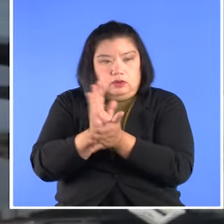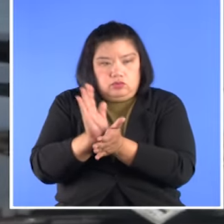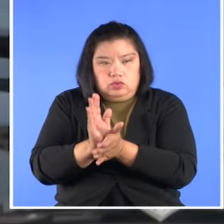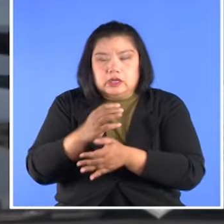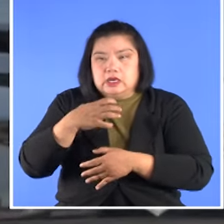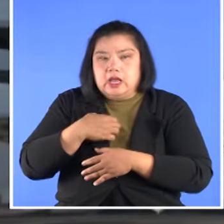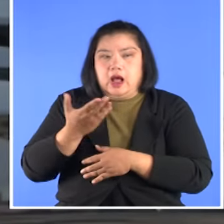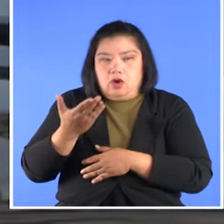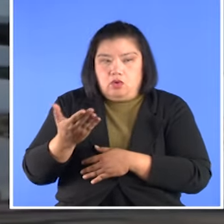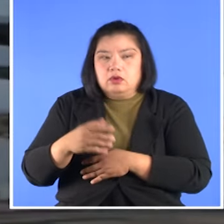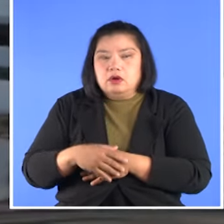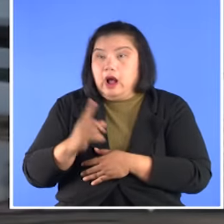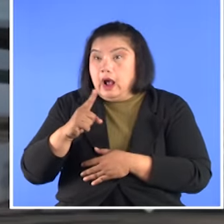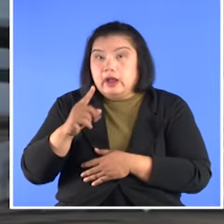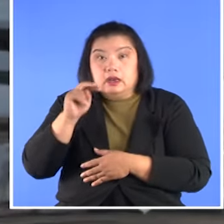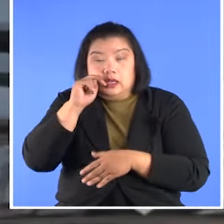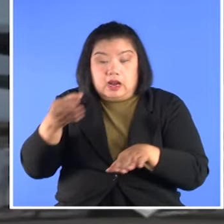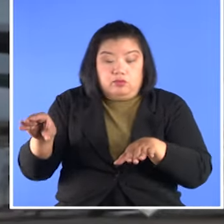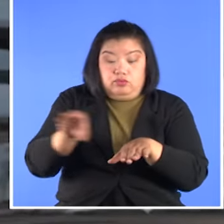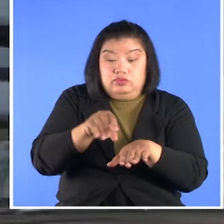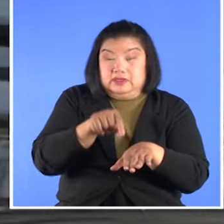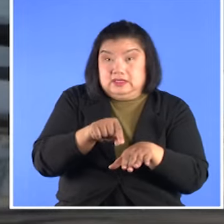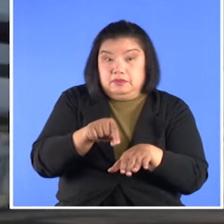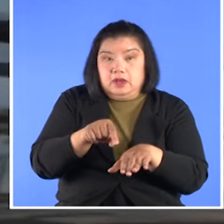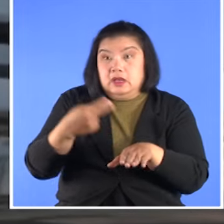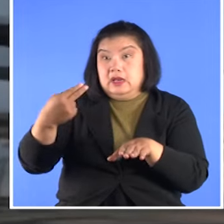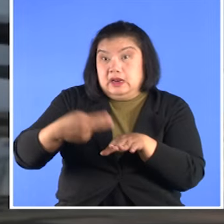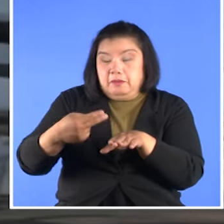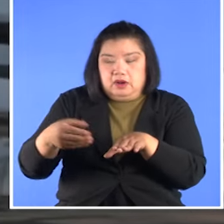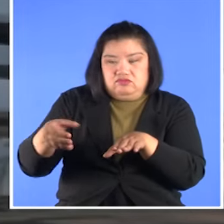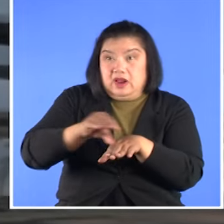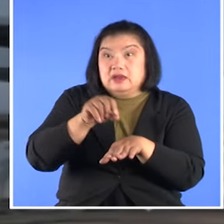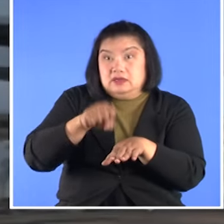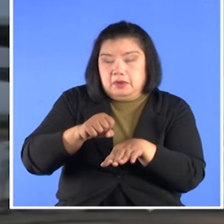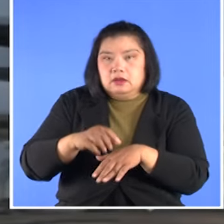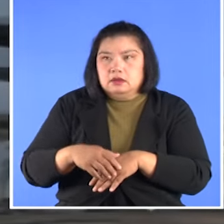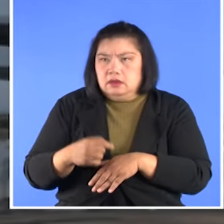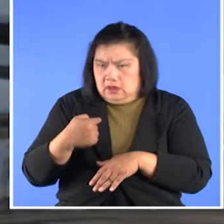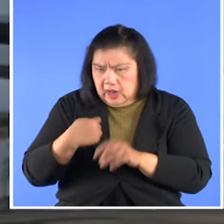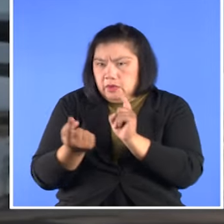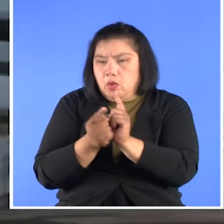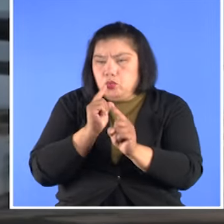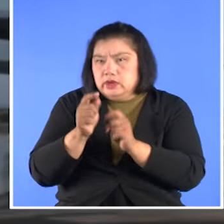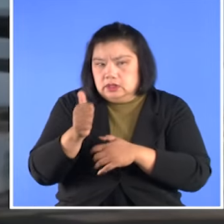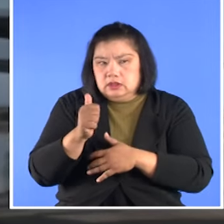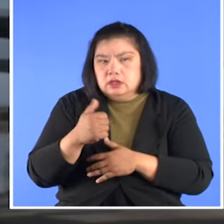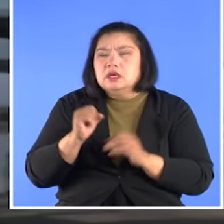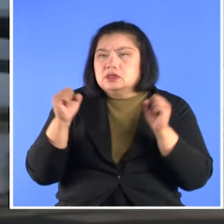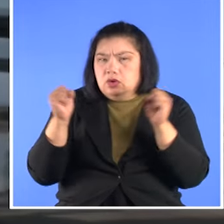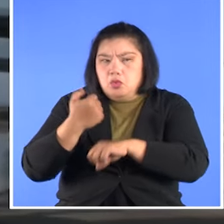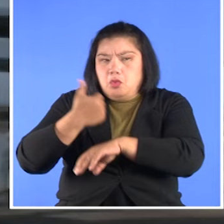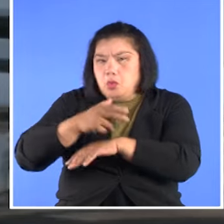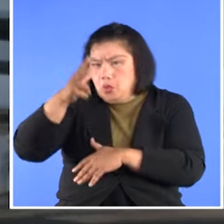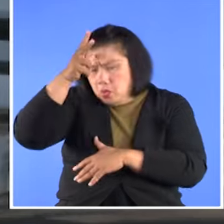คู่กรณีมาเจรจาตกลงคุยกันดีๆนะฮะตัวเองก็กลัวนะหมายถึงกลัวเรื่องอิทธิพลของคู่กรณี